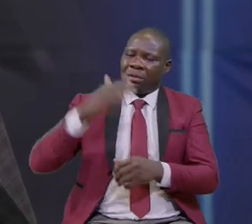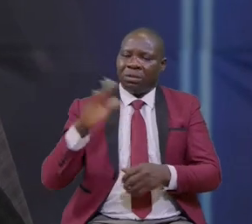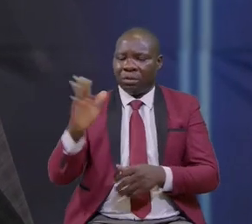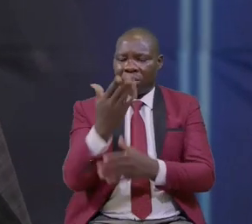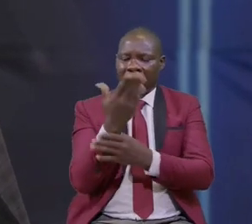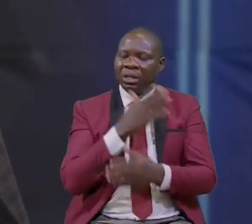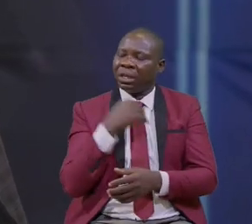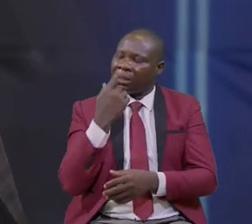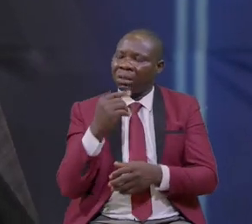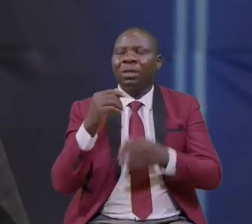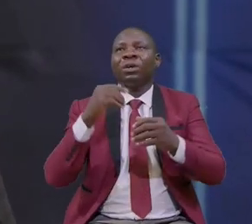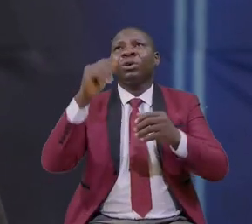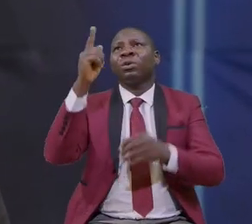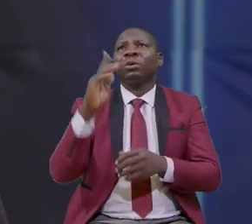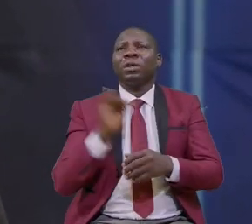grâce.